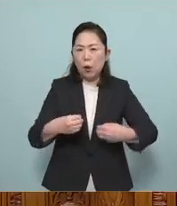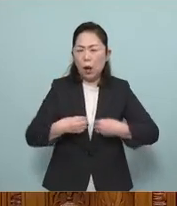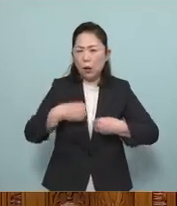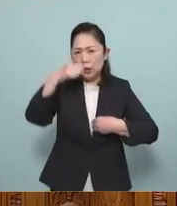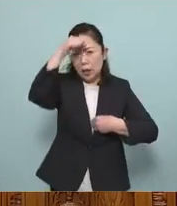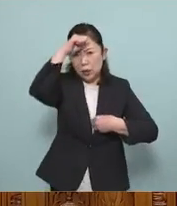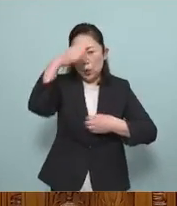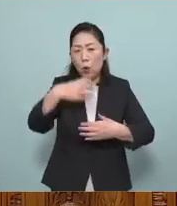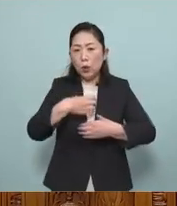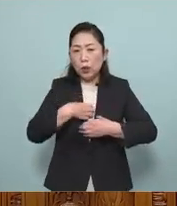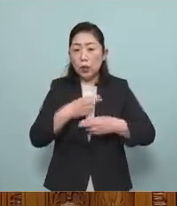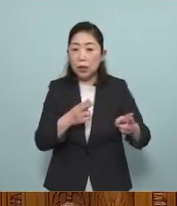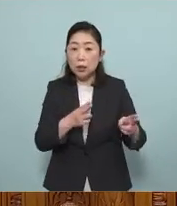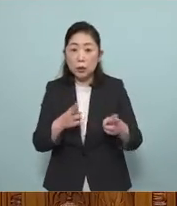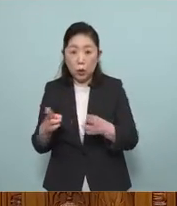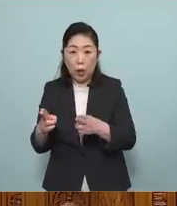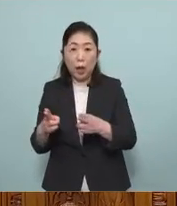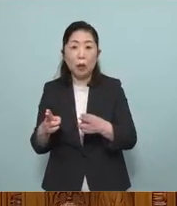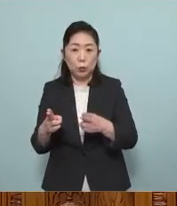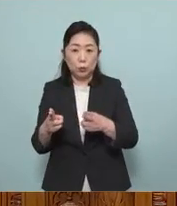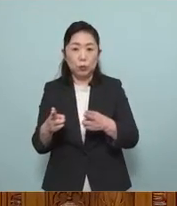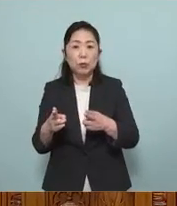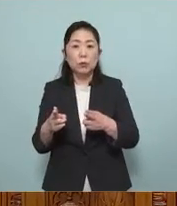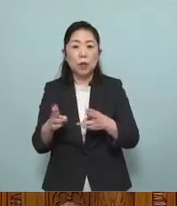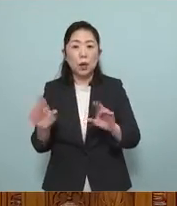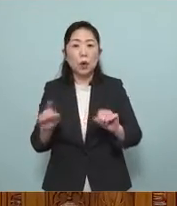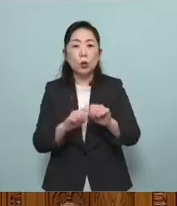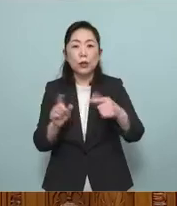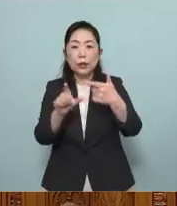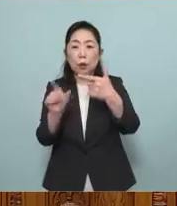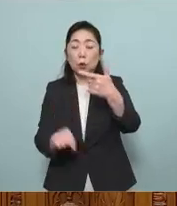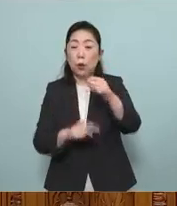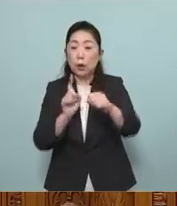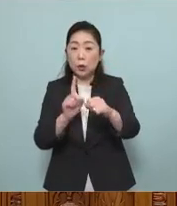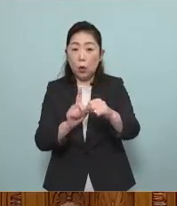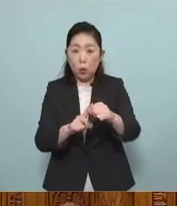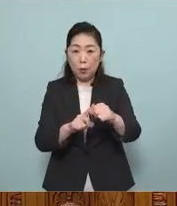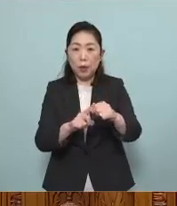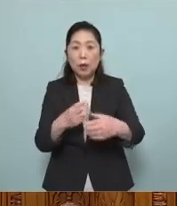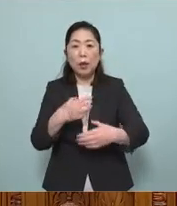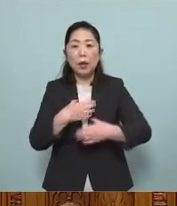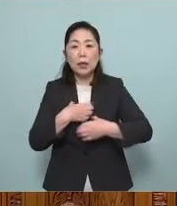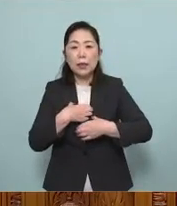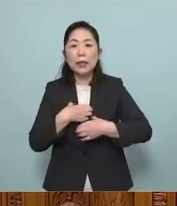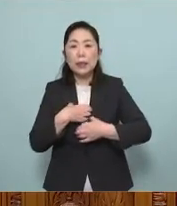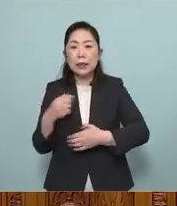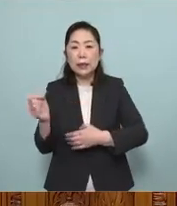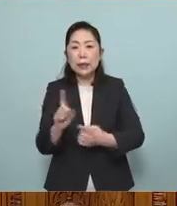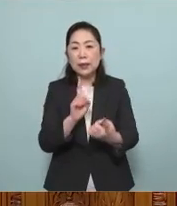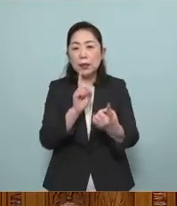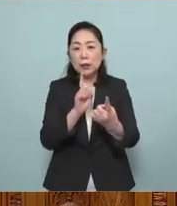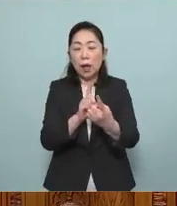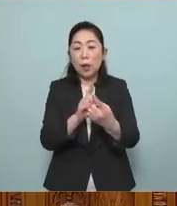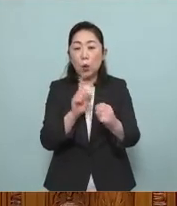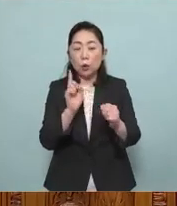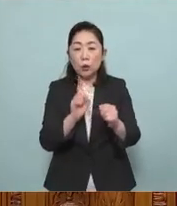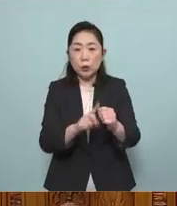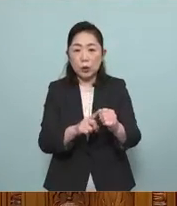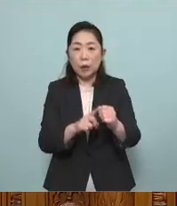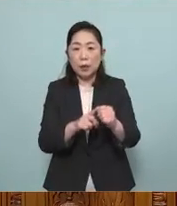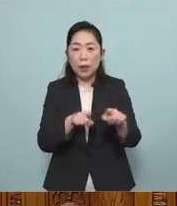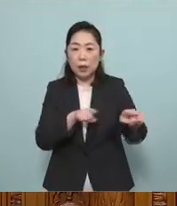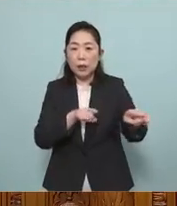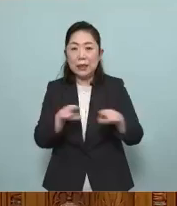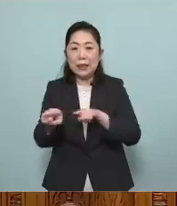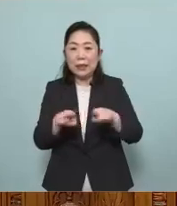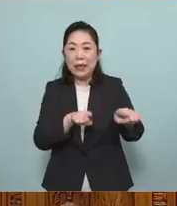に備えて、本年6月をめどに、危機に迅速的確に対応するための司令塔